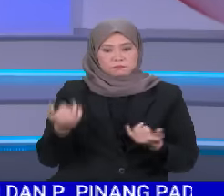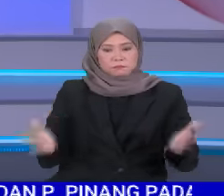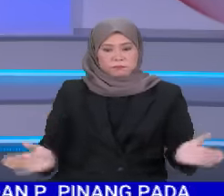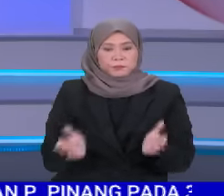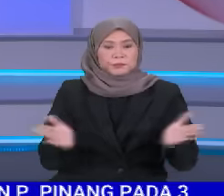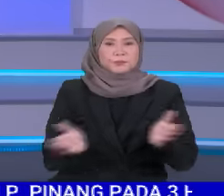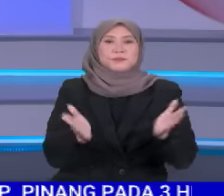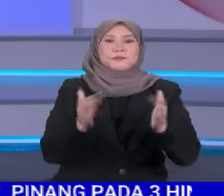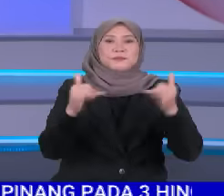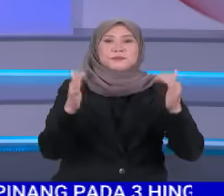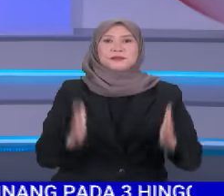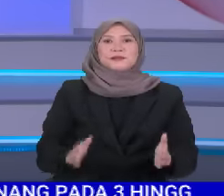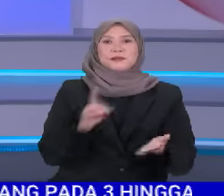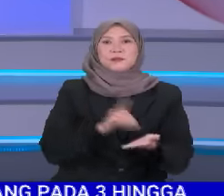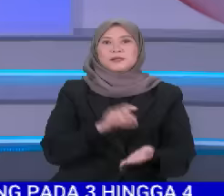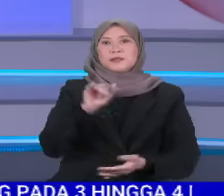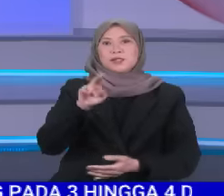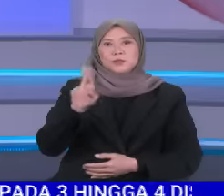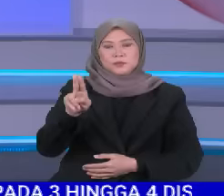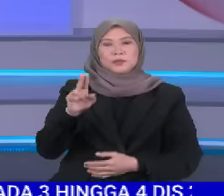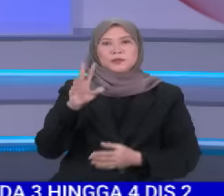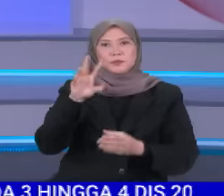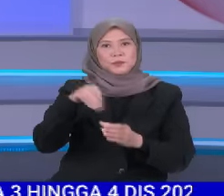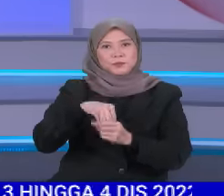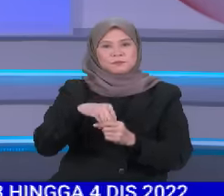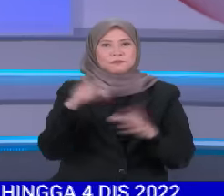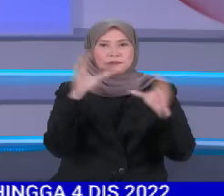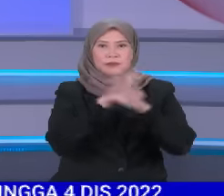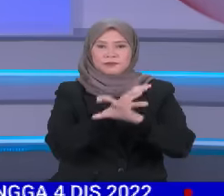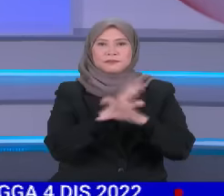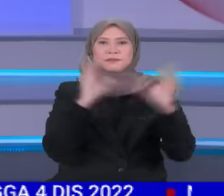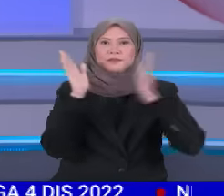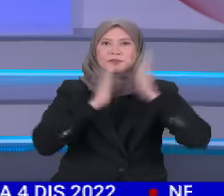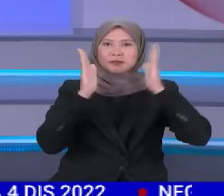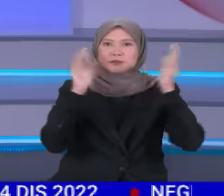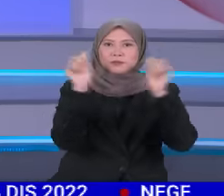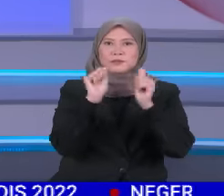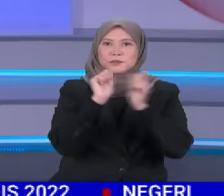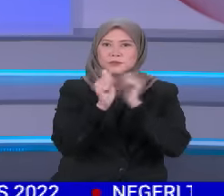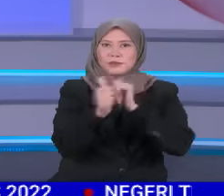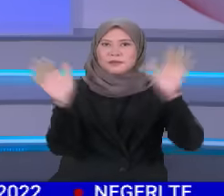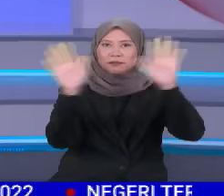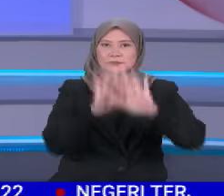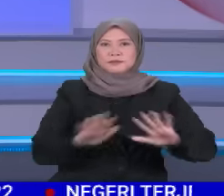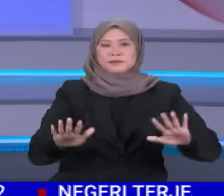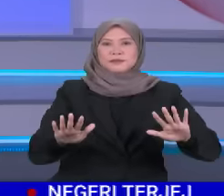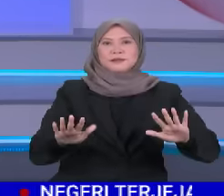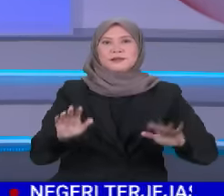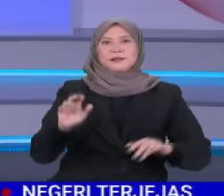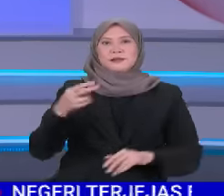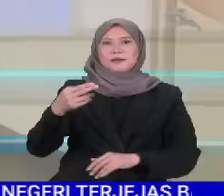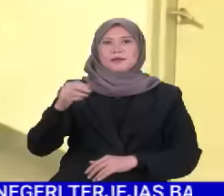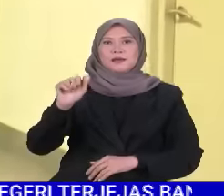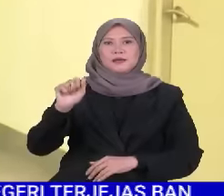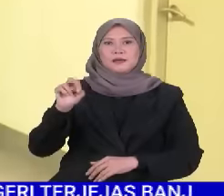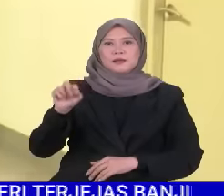buat pemain negara dokter dalam menggalas jabalan Malaysia disukan Asia tahun depan